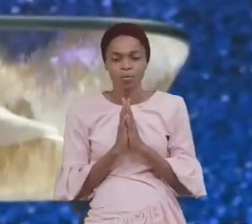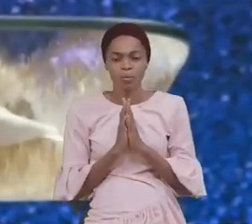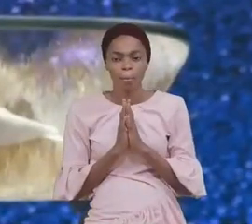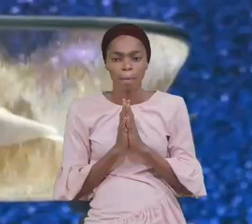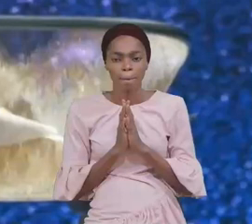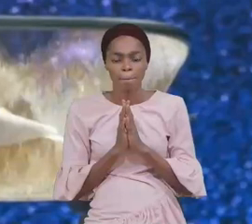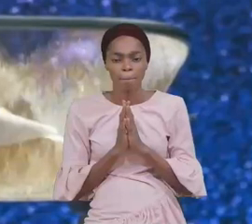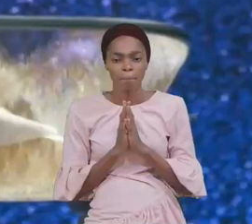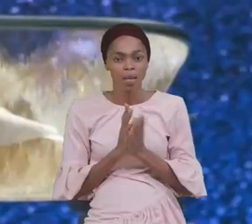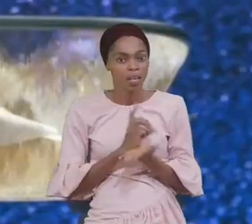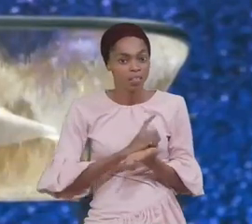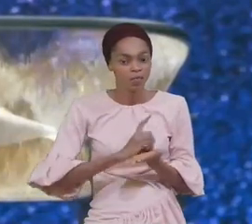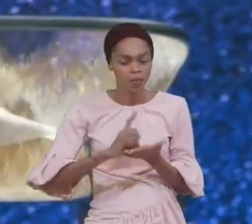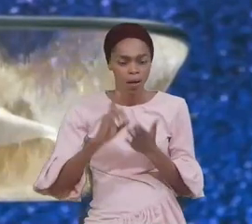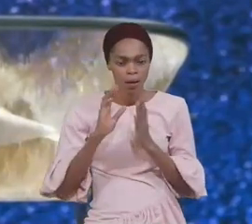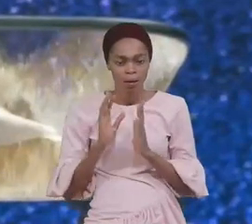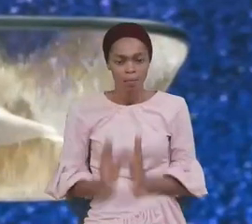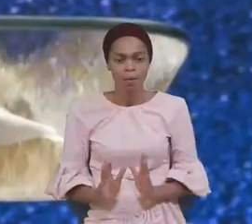Le plan divin.